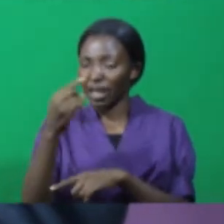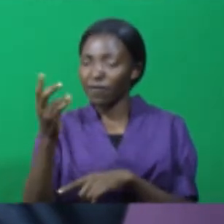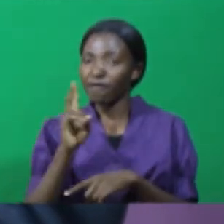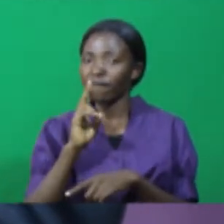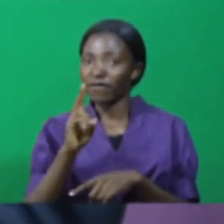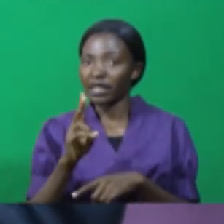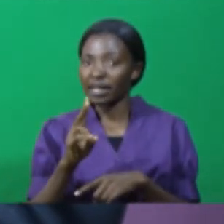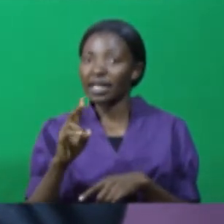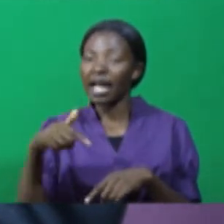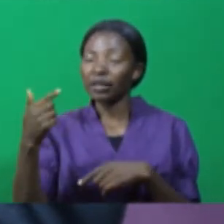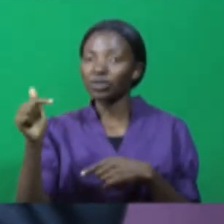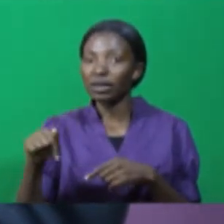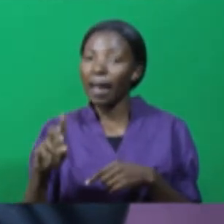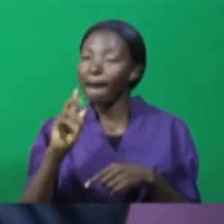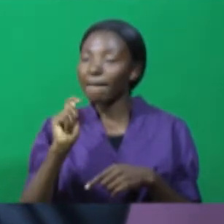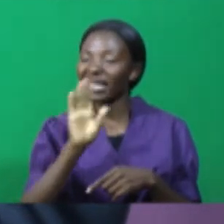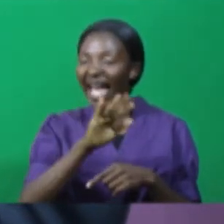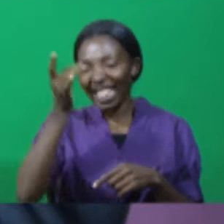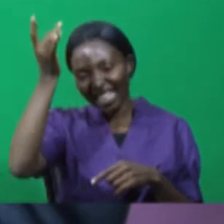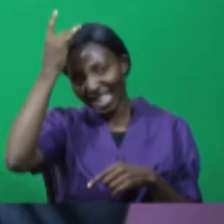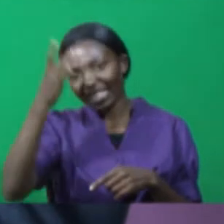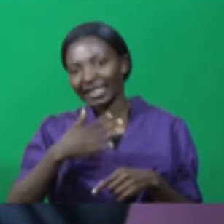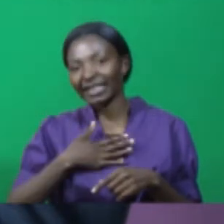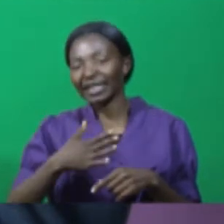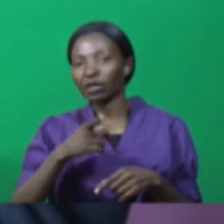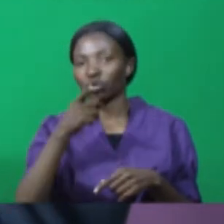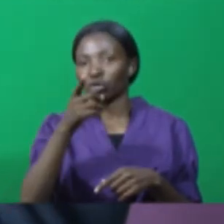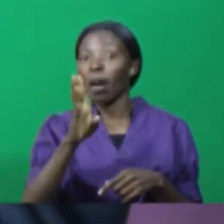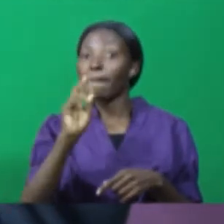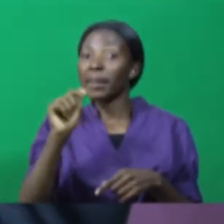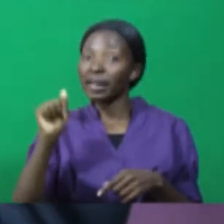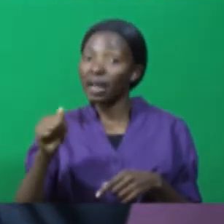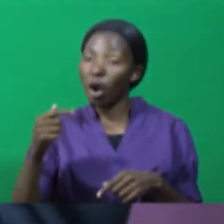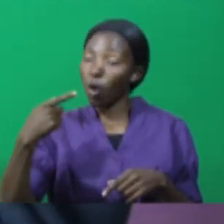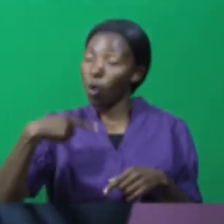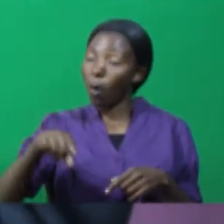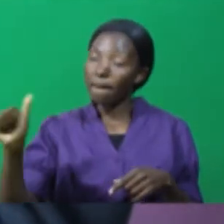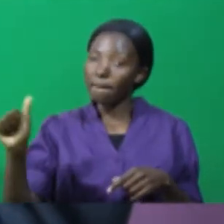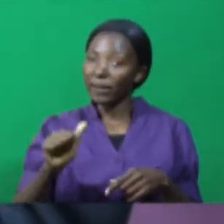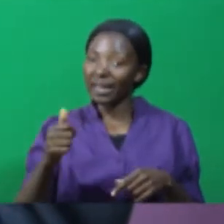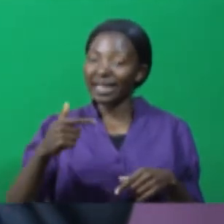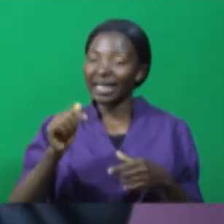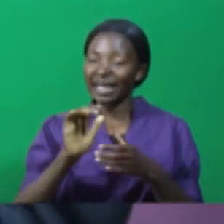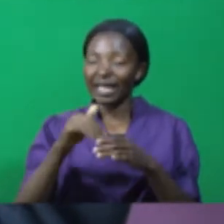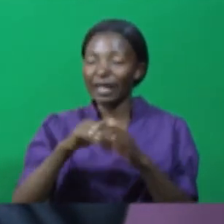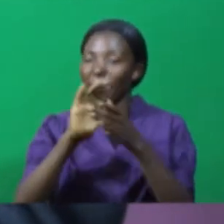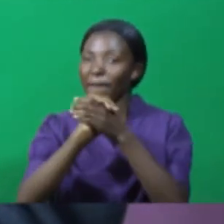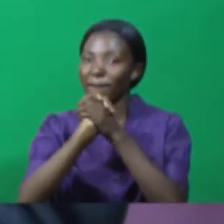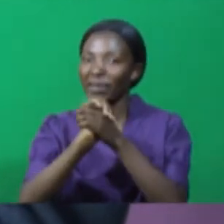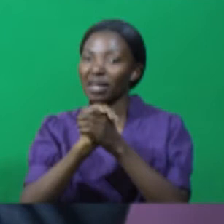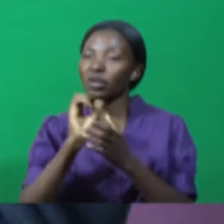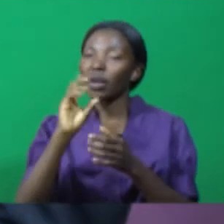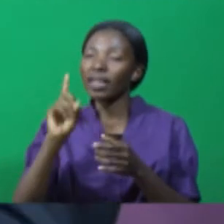nhasi, asi madzisha haakufarire. Naizvozvo zvino chidzoka hako uende nerugare kuti urege kuzoita